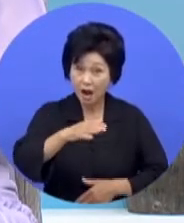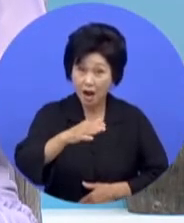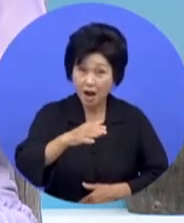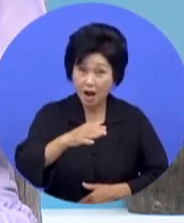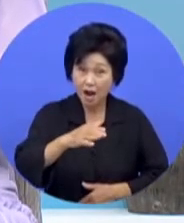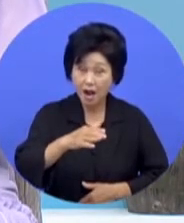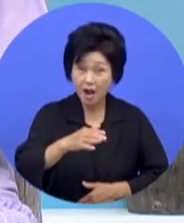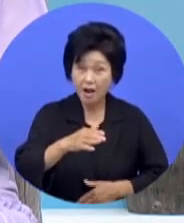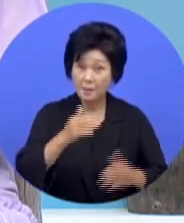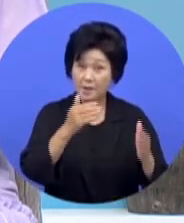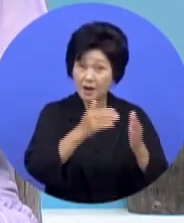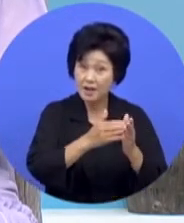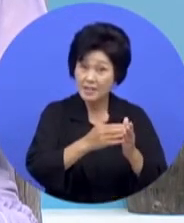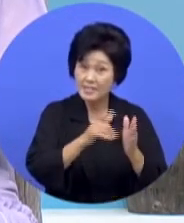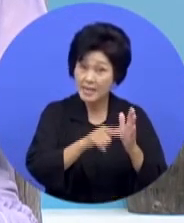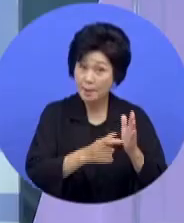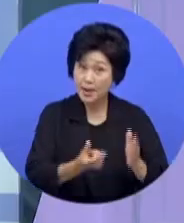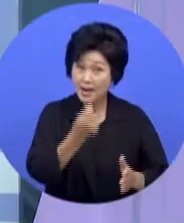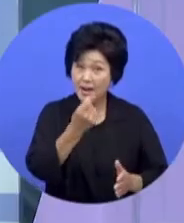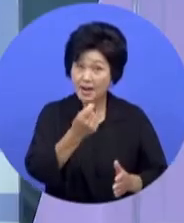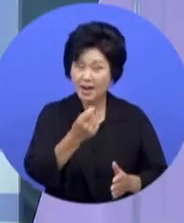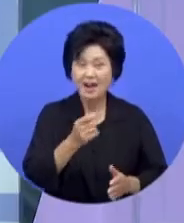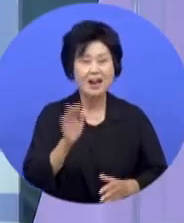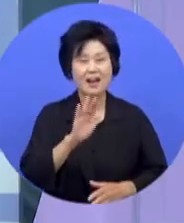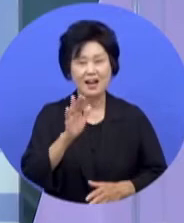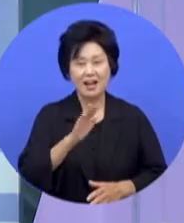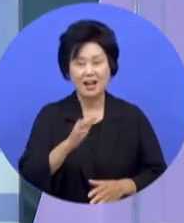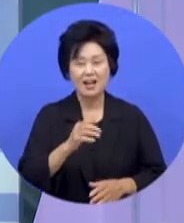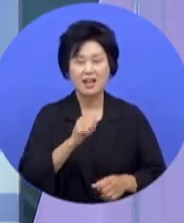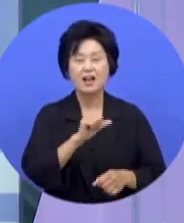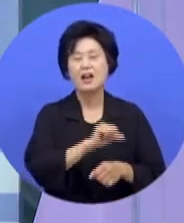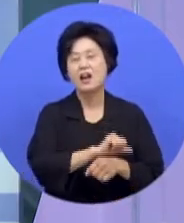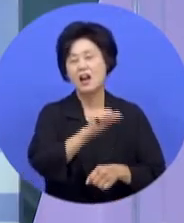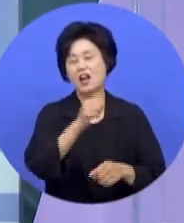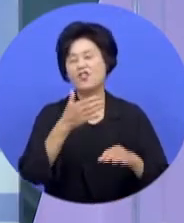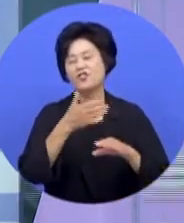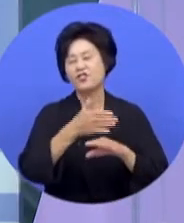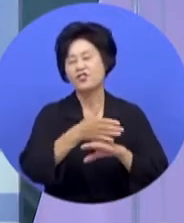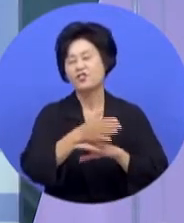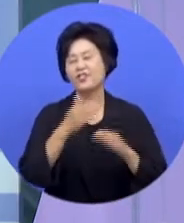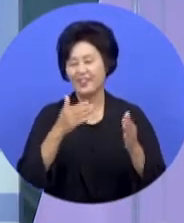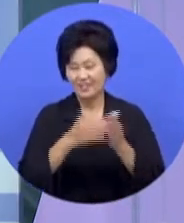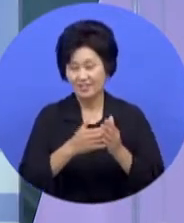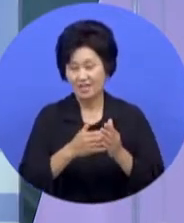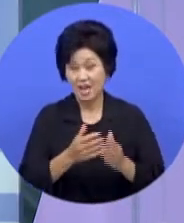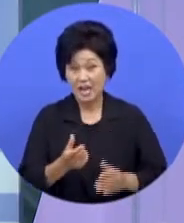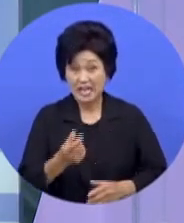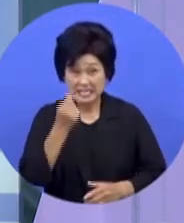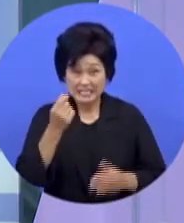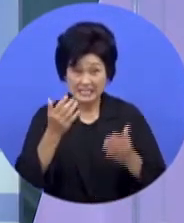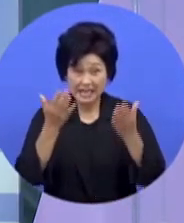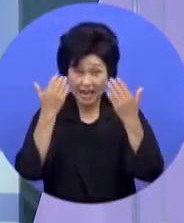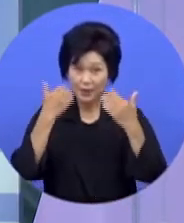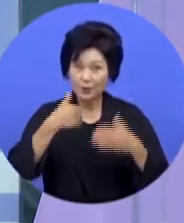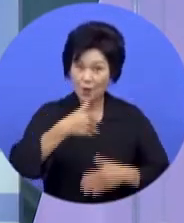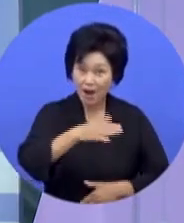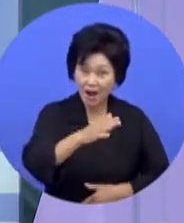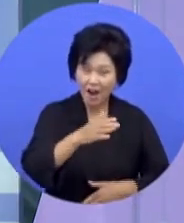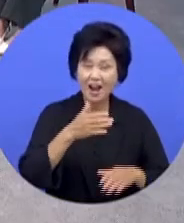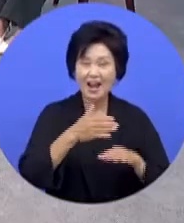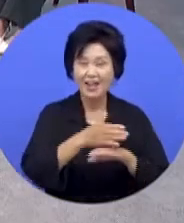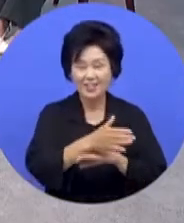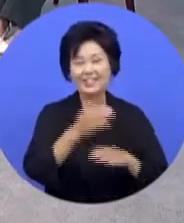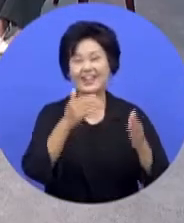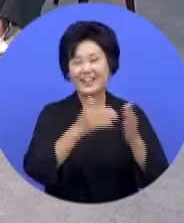빨리 하나요? 아니요. 저희 좀 더 늦게 합니다. 5시에. 아, 일찍 갔다가 늦게 와요? 늦게 옵니다. 부모님을 위한 학교인가